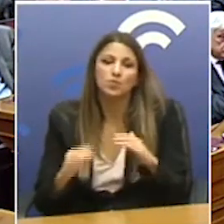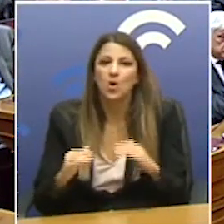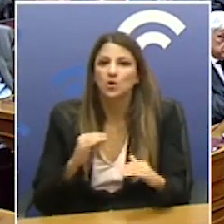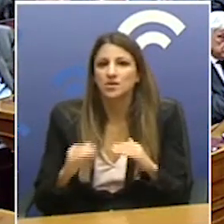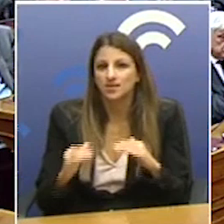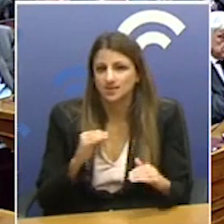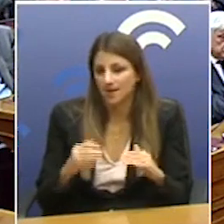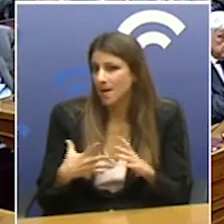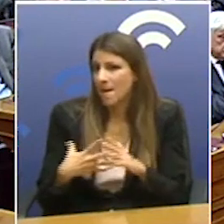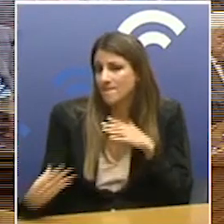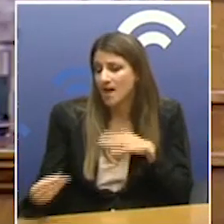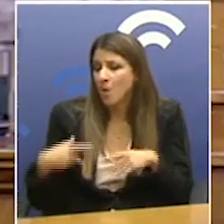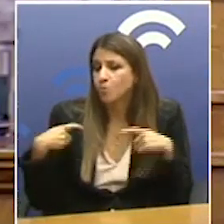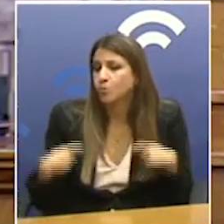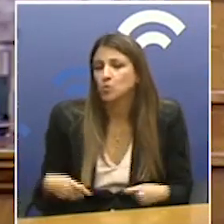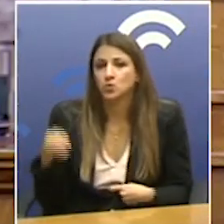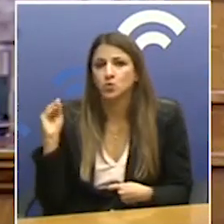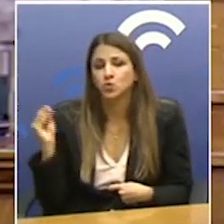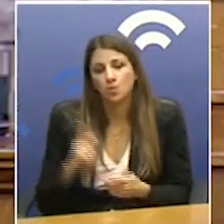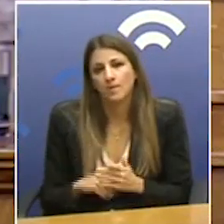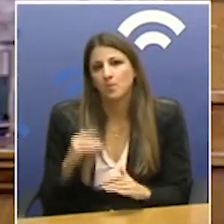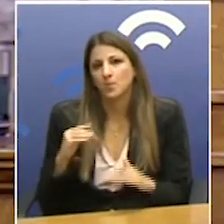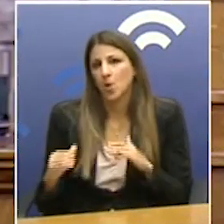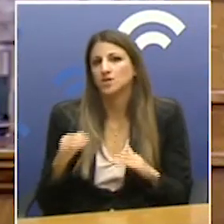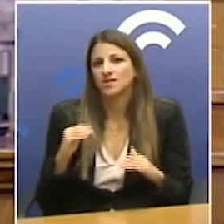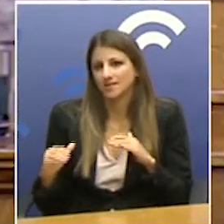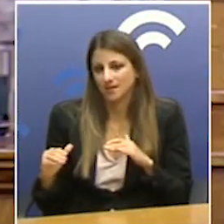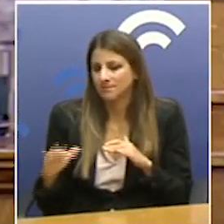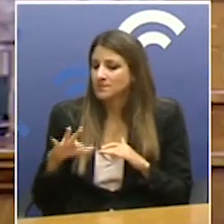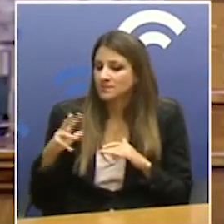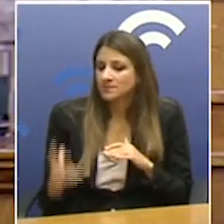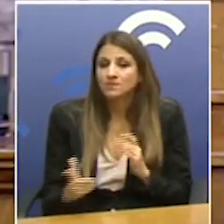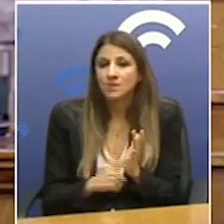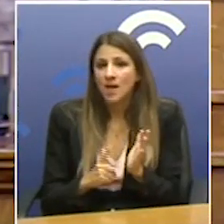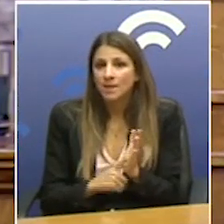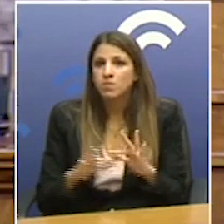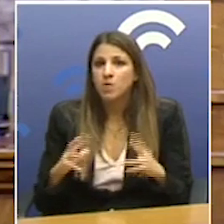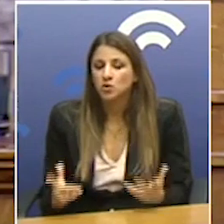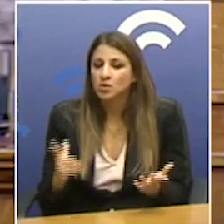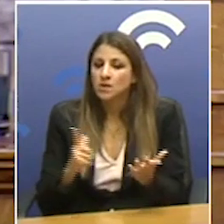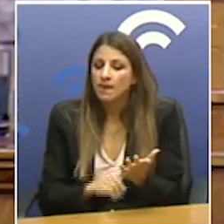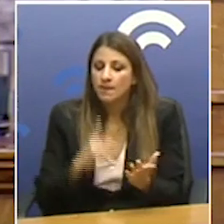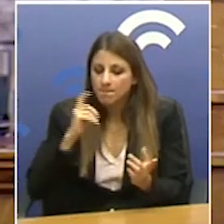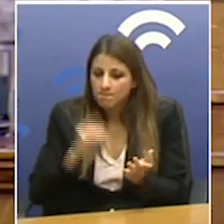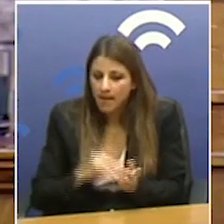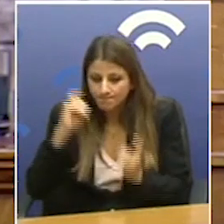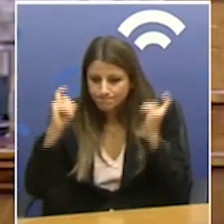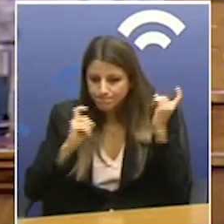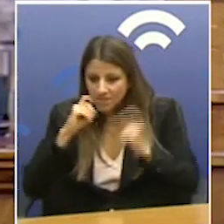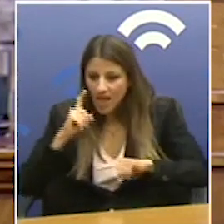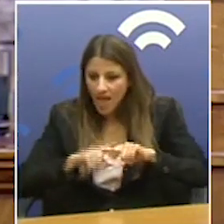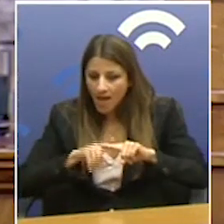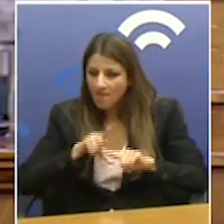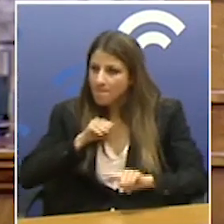φυσικό και πολιτιστικό μας περιβάλλον. Και αυτό ταυτόχρονα με την προσπάθεια να επανατοποθετήσουμε την Ελλάδα στον κόσμο